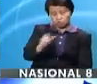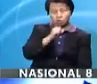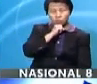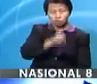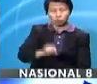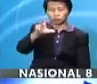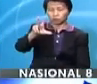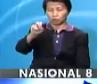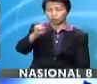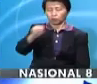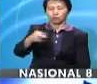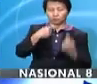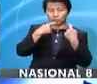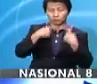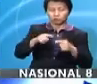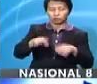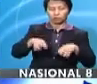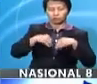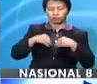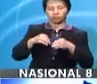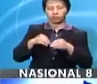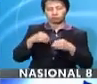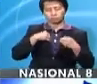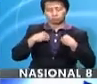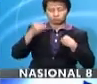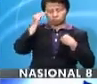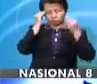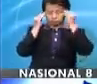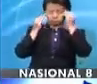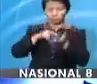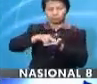berusia 30-an itu sedang menerima rawatan lanjut.